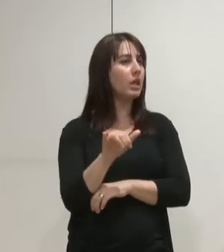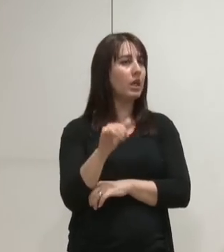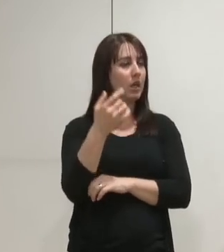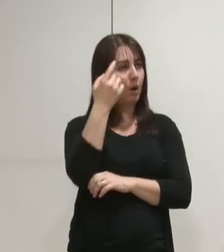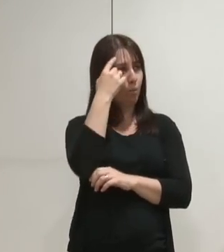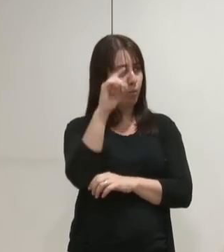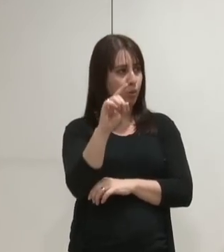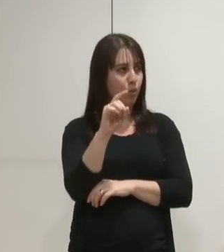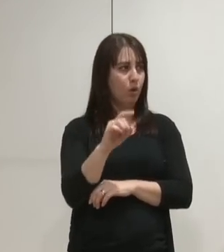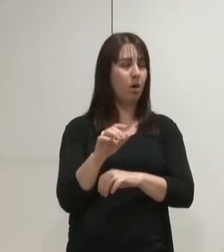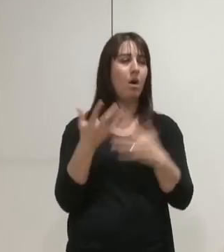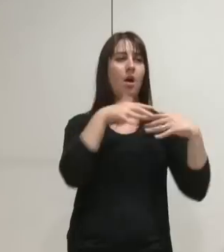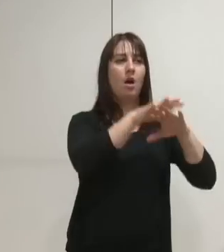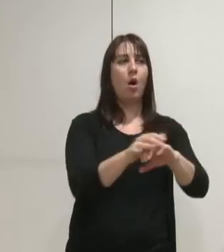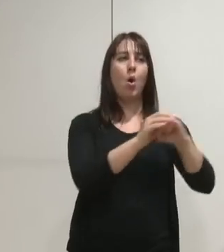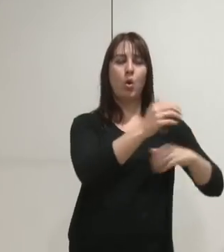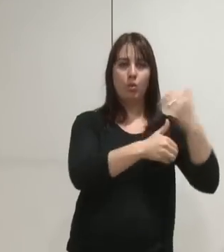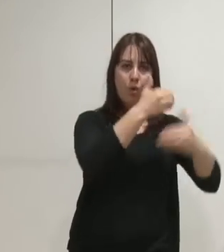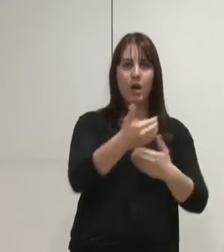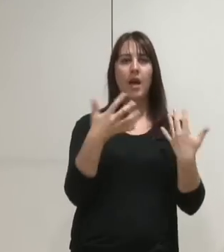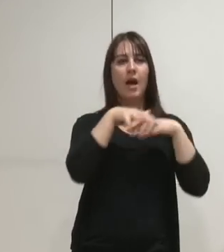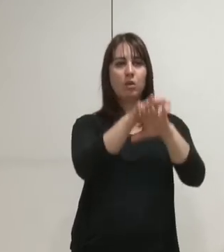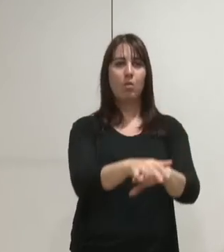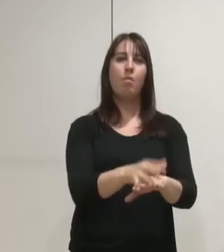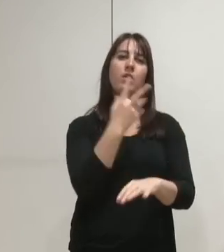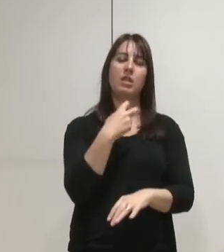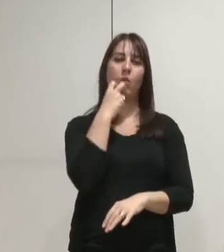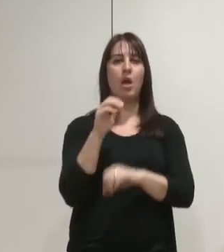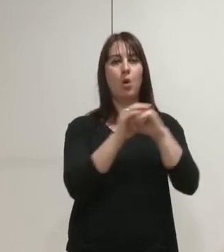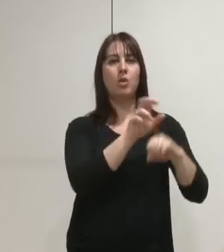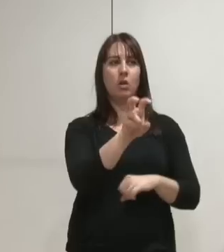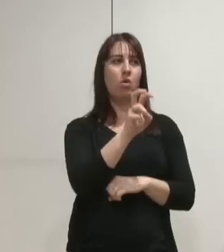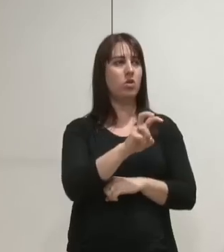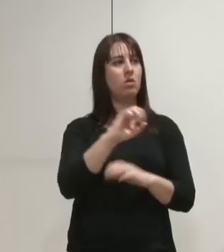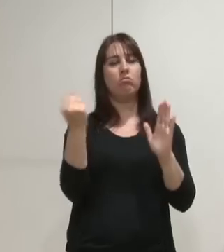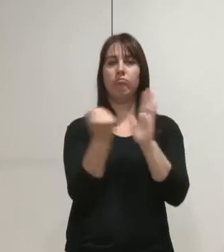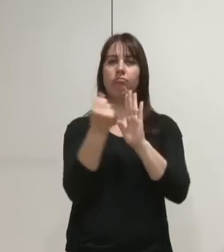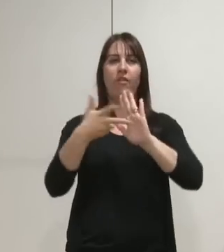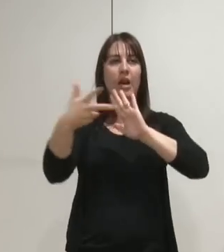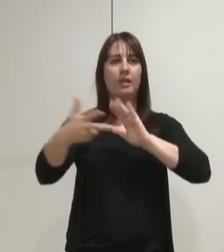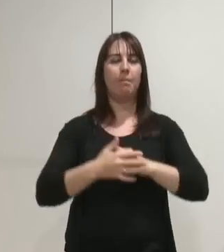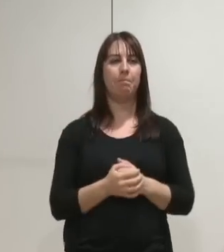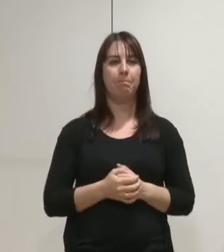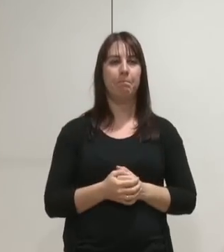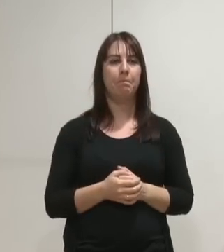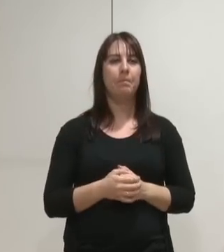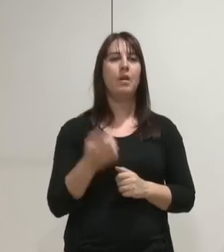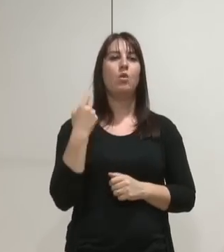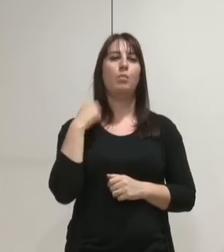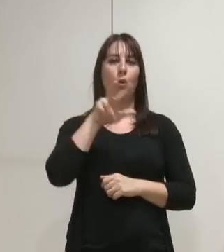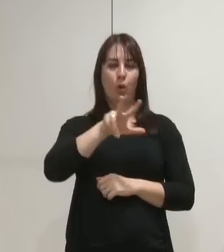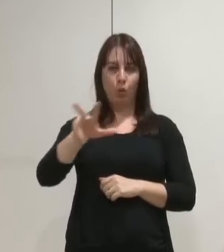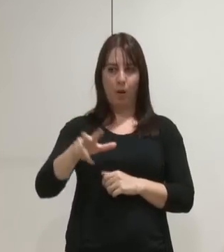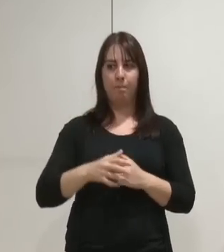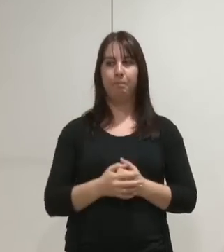pour rassemblement de gauche et de progrès rassemblement citoyen de la gauche et écologistes délibération adoptée la délibération numéro